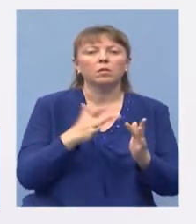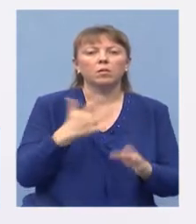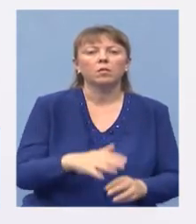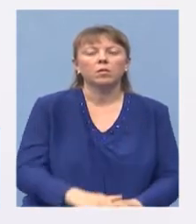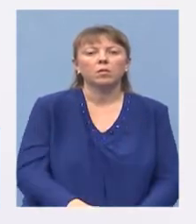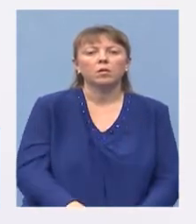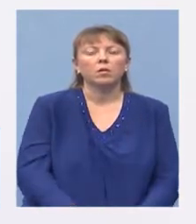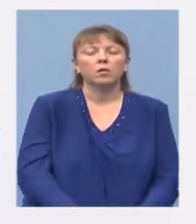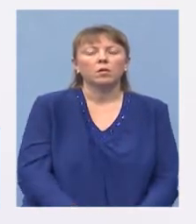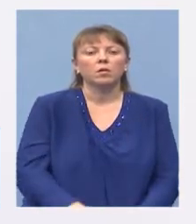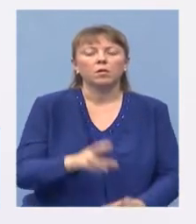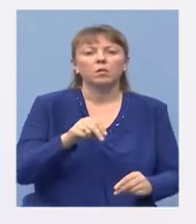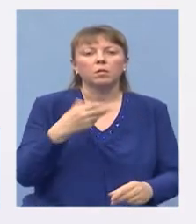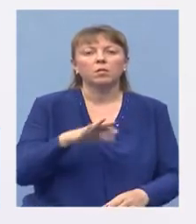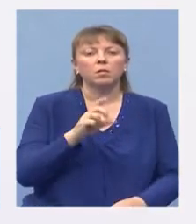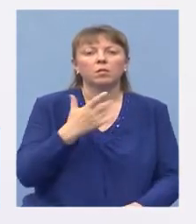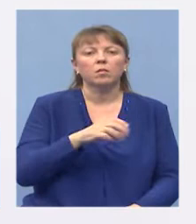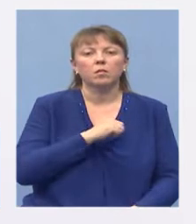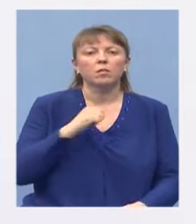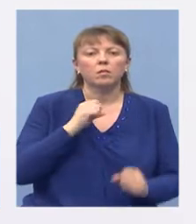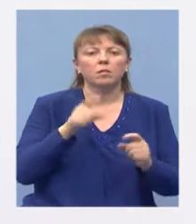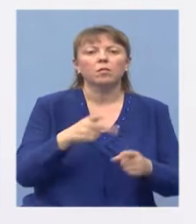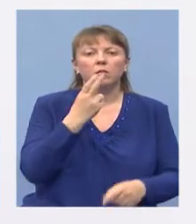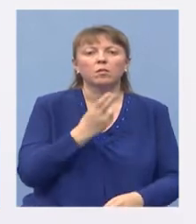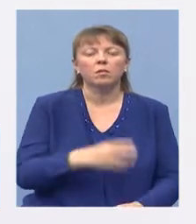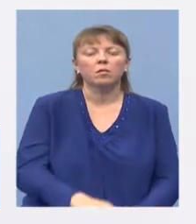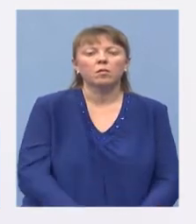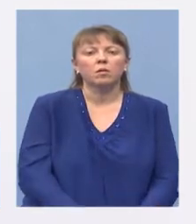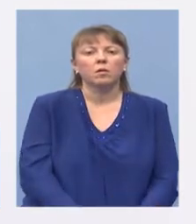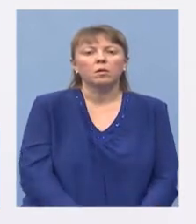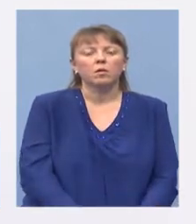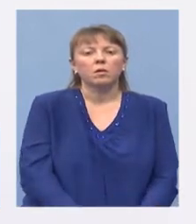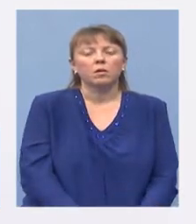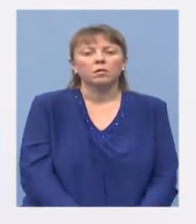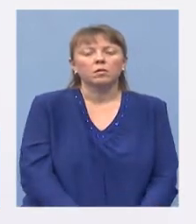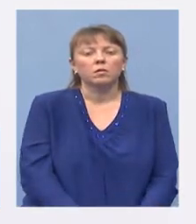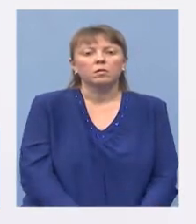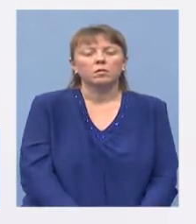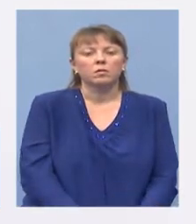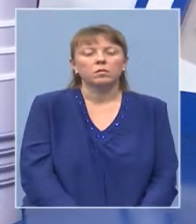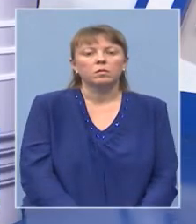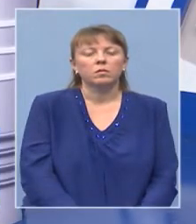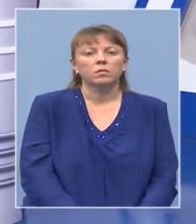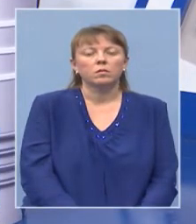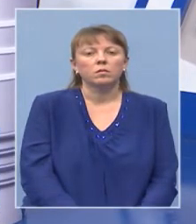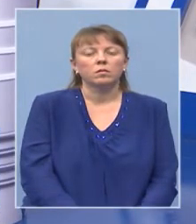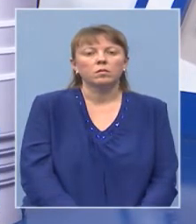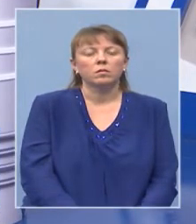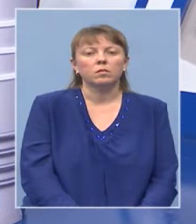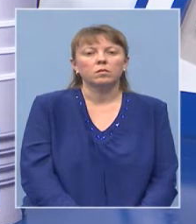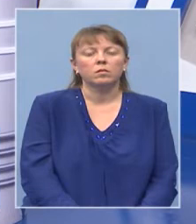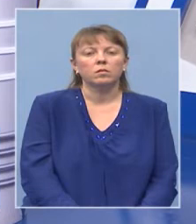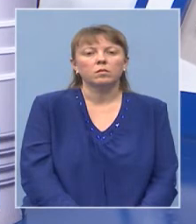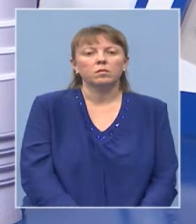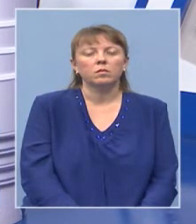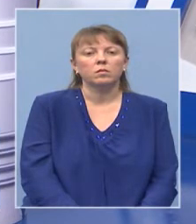также позволяют получить услуги самостоятельно в ЦОНах. Вот вы отчасти упомянули, да, те или иные